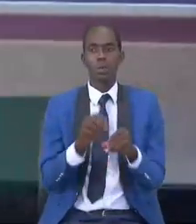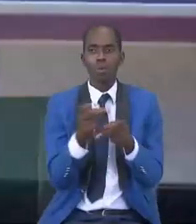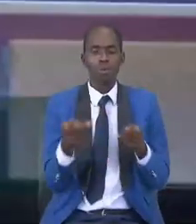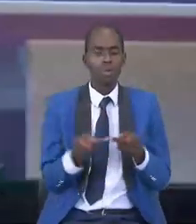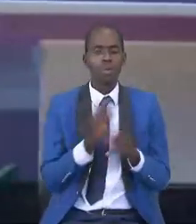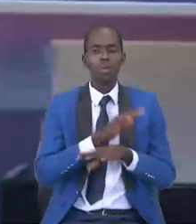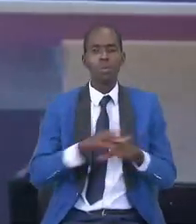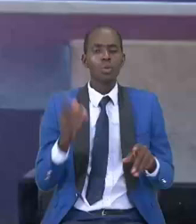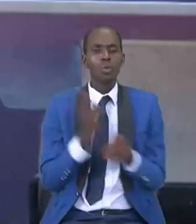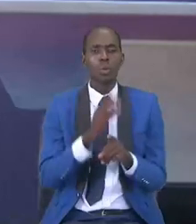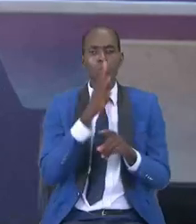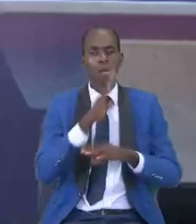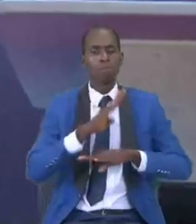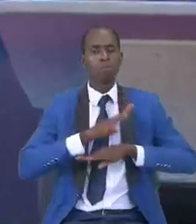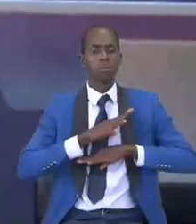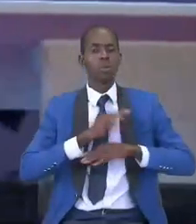Lève-toi.